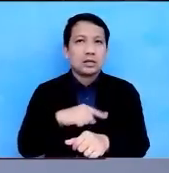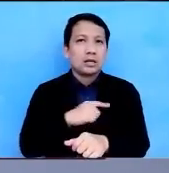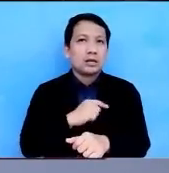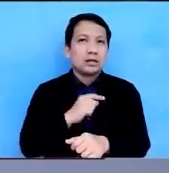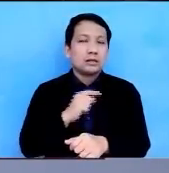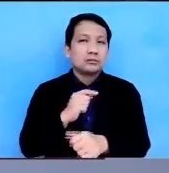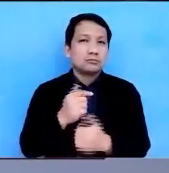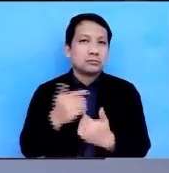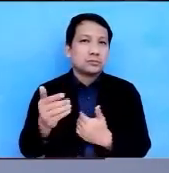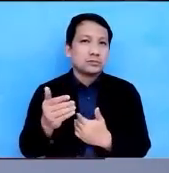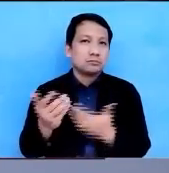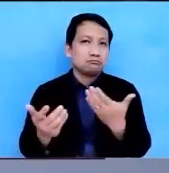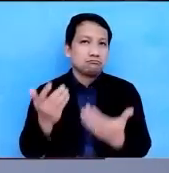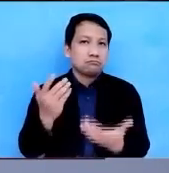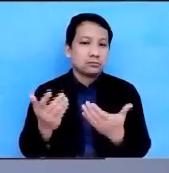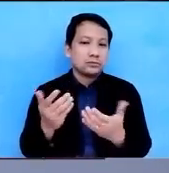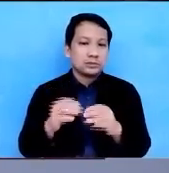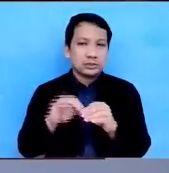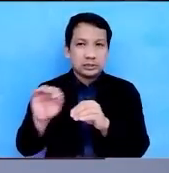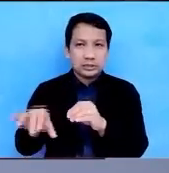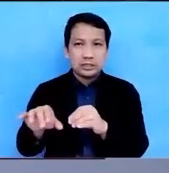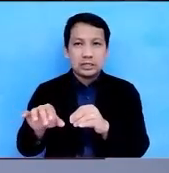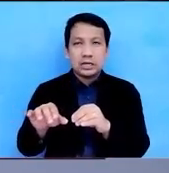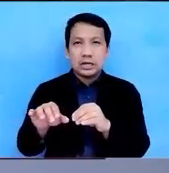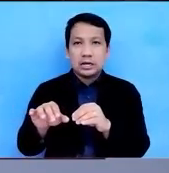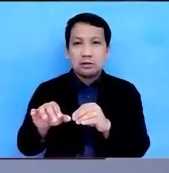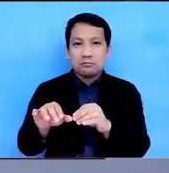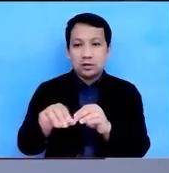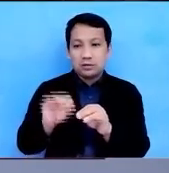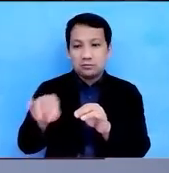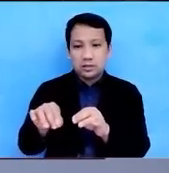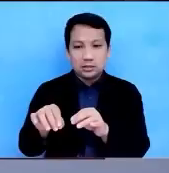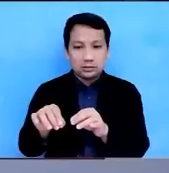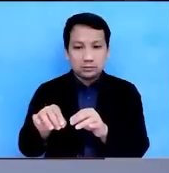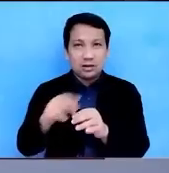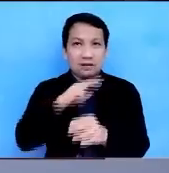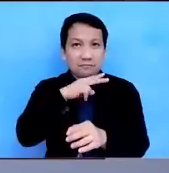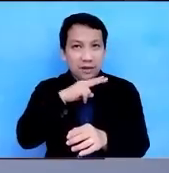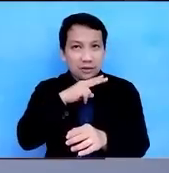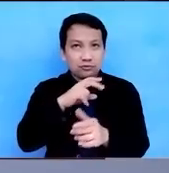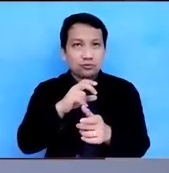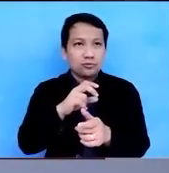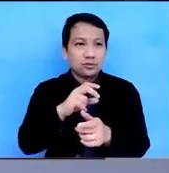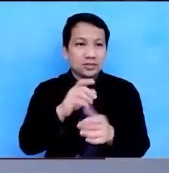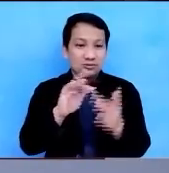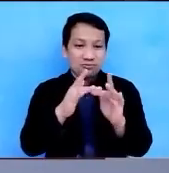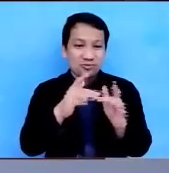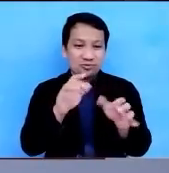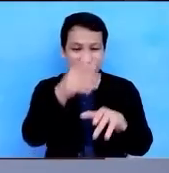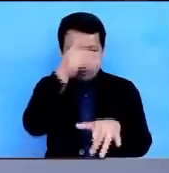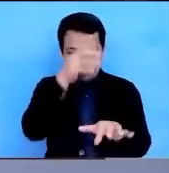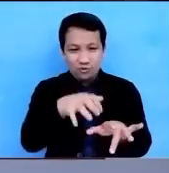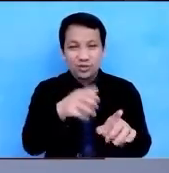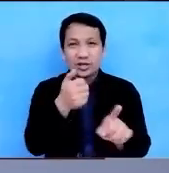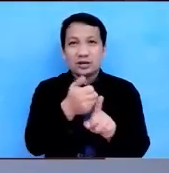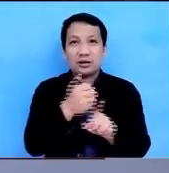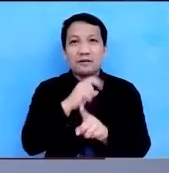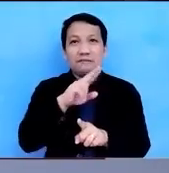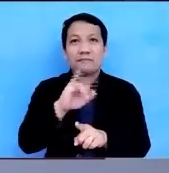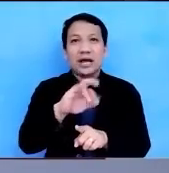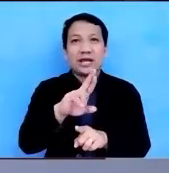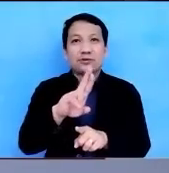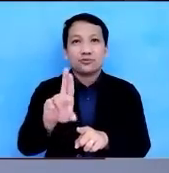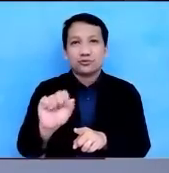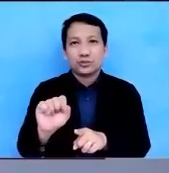rin baka tinaniman o nataniman ng virus o listener ang mga equipment ng NGCP na binili sa ibang bansa.